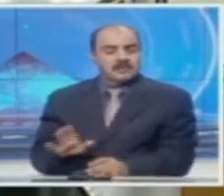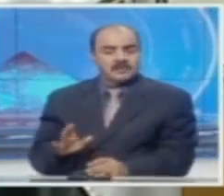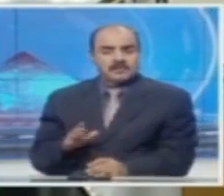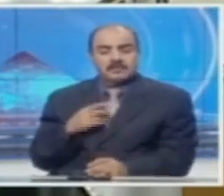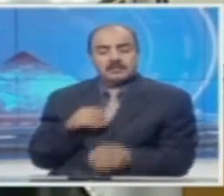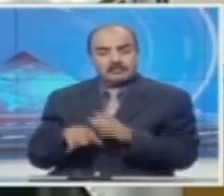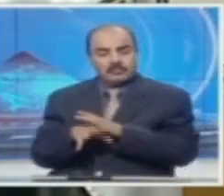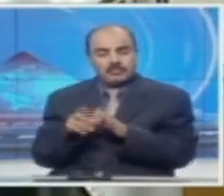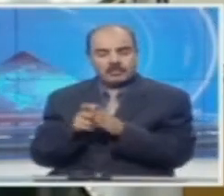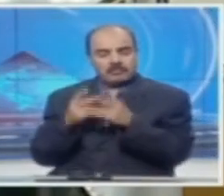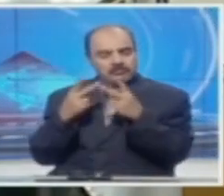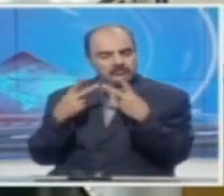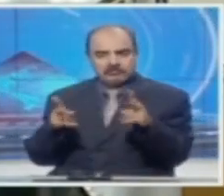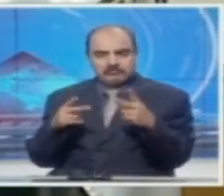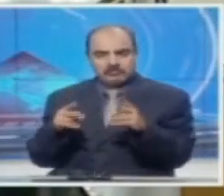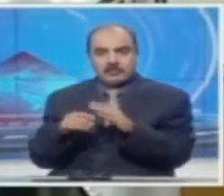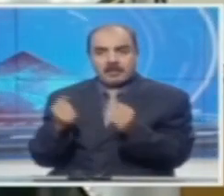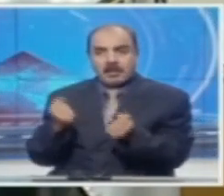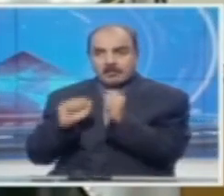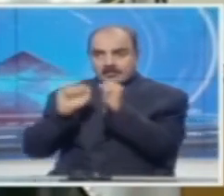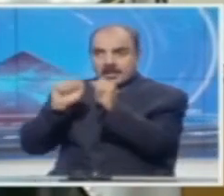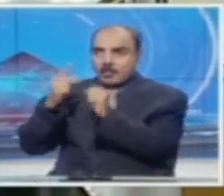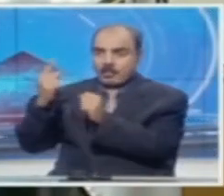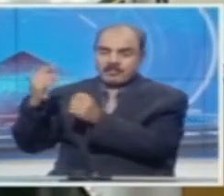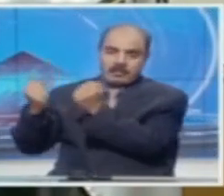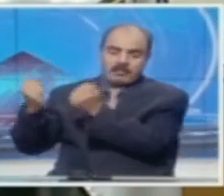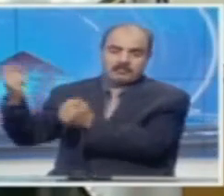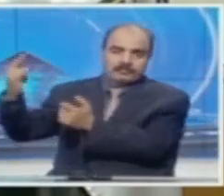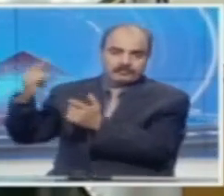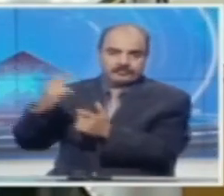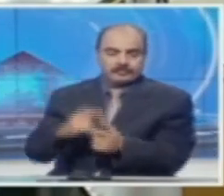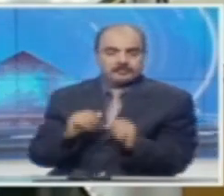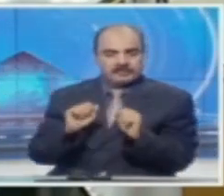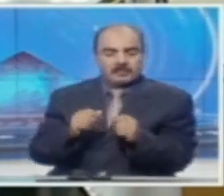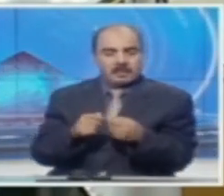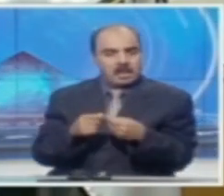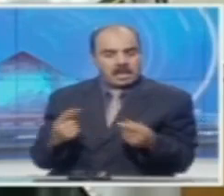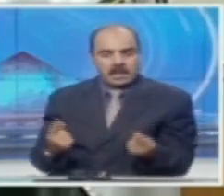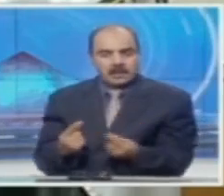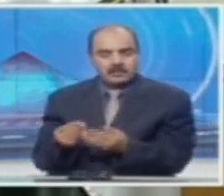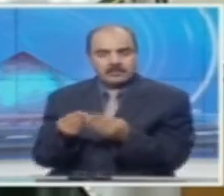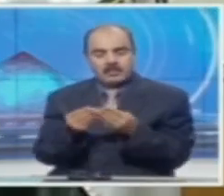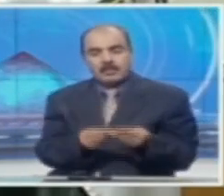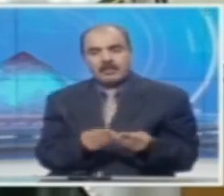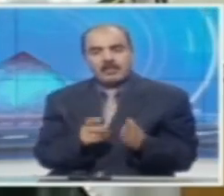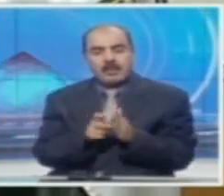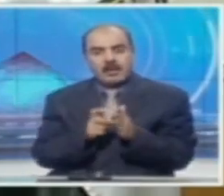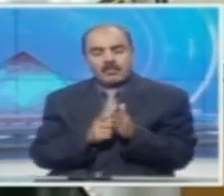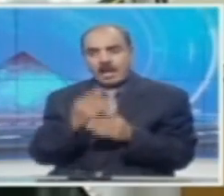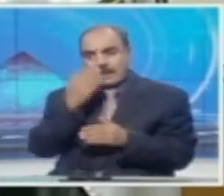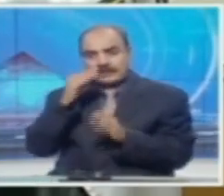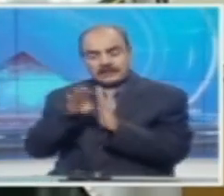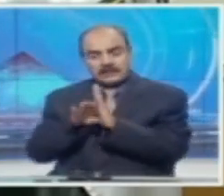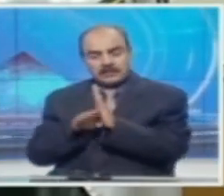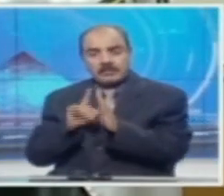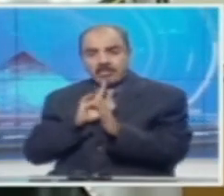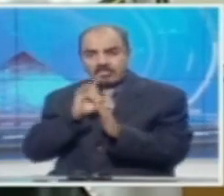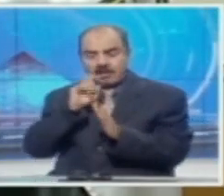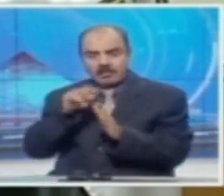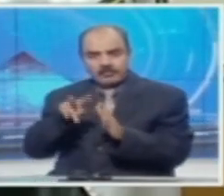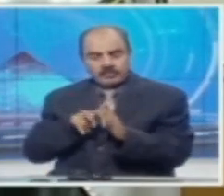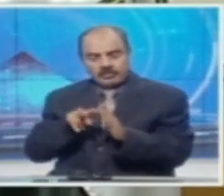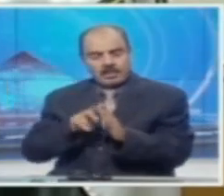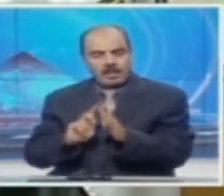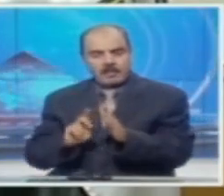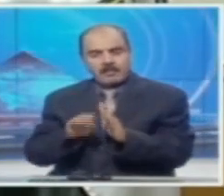مشروع القانون الذي وافق عليه مجلس الوزراء اليوم باستثناء للقواعد المنظمة للضرائب والجمارك